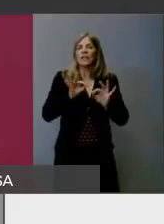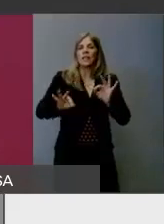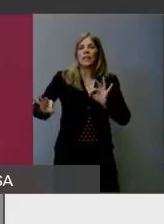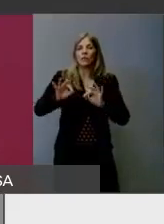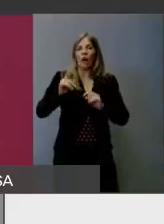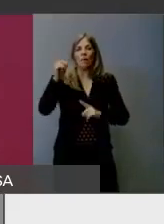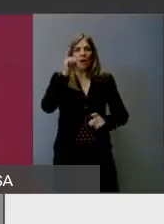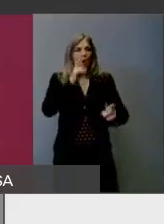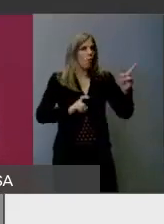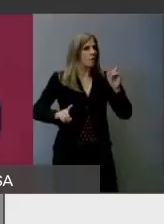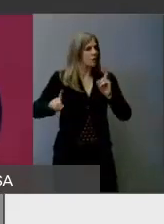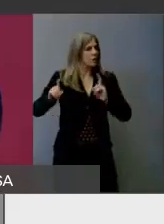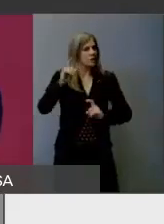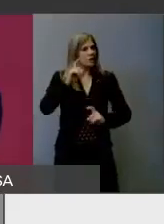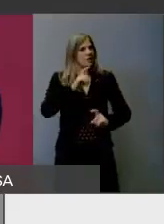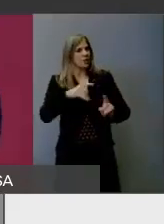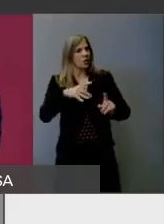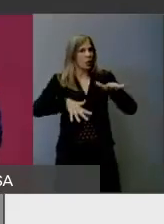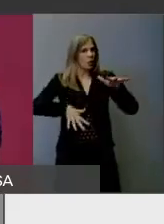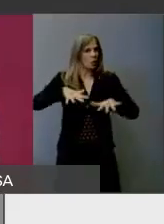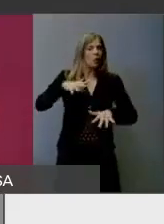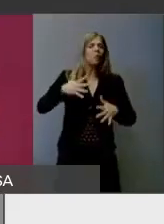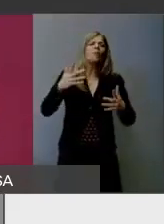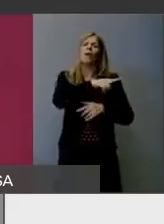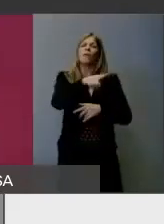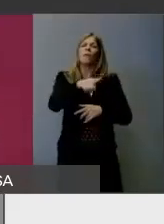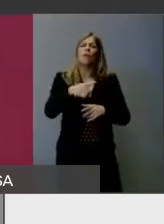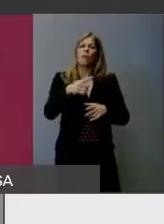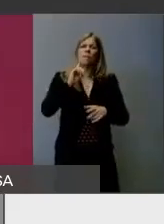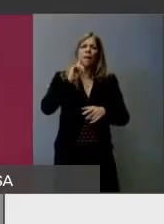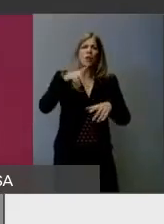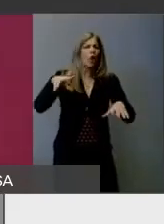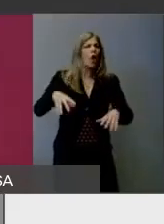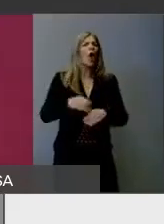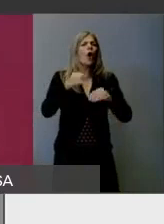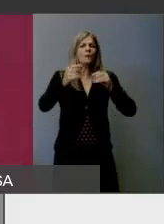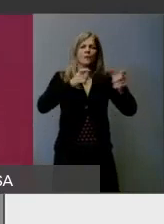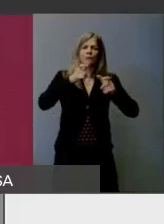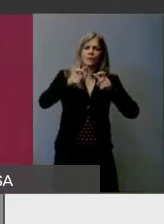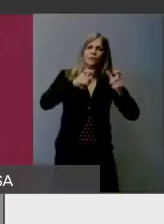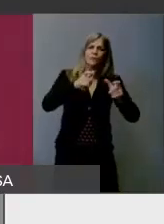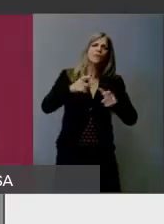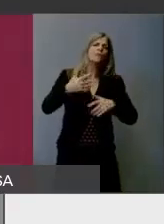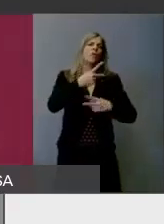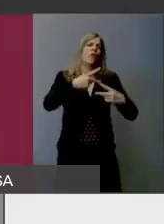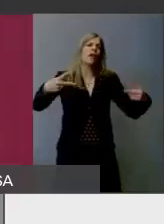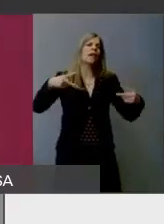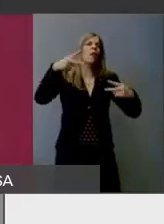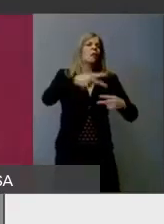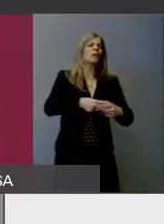perplessità e soprattutto paure da parte della cittadinanza. Quindi iniziate a parlare, non fate solo l'inaugurazione delle lastremiere